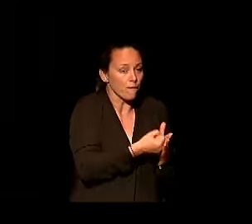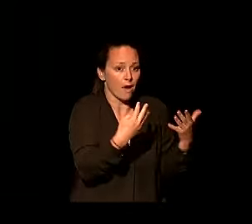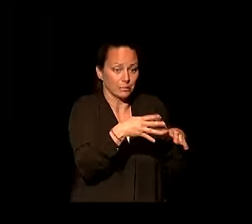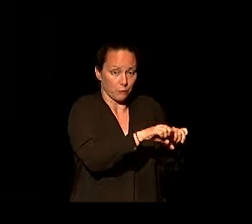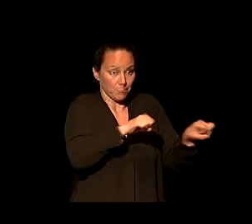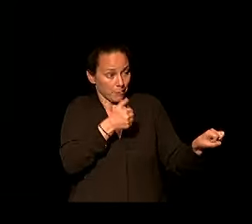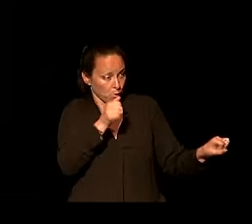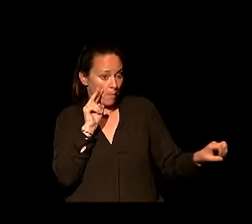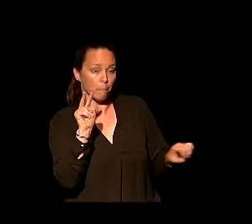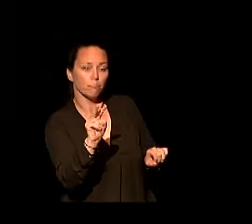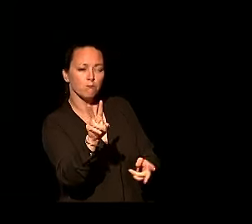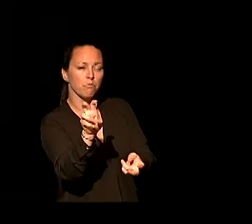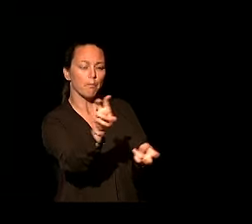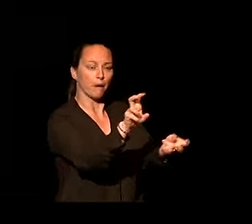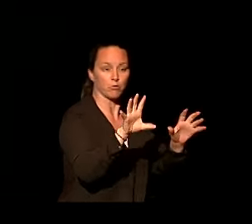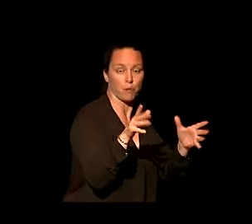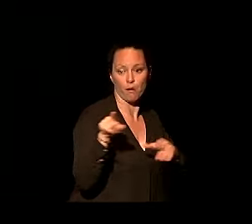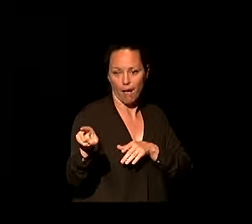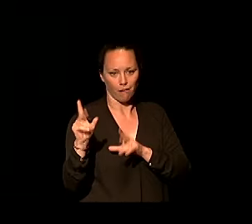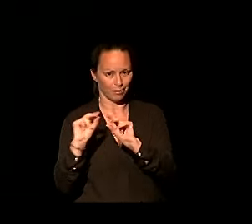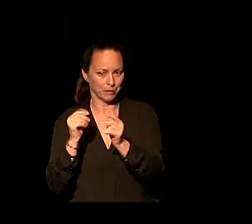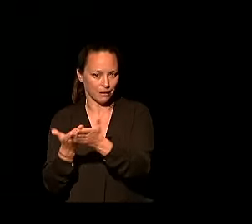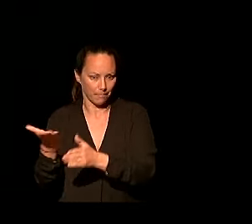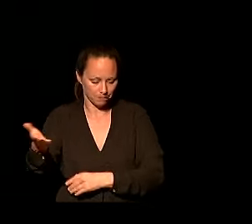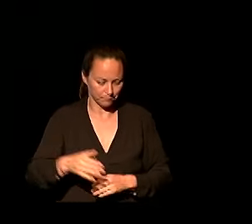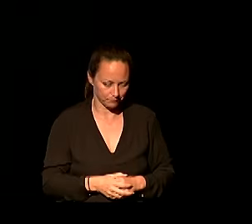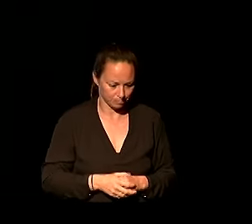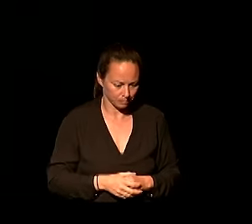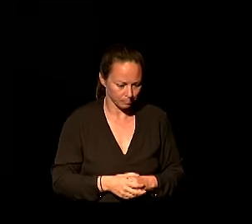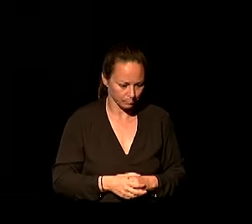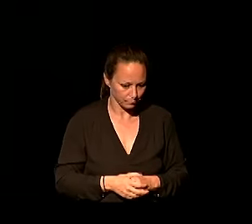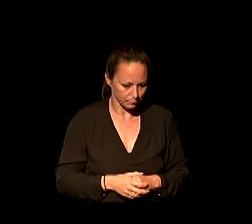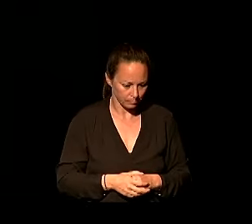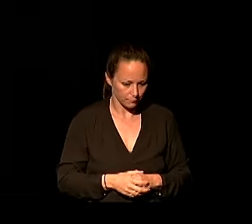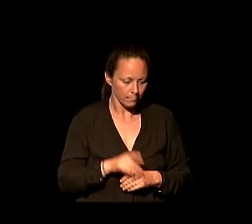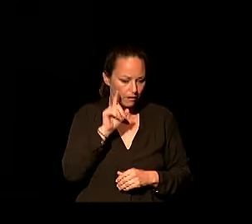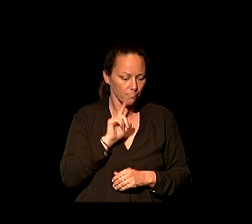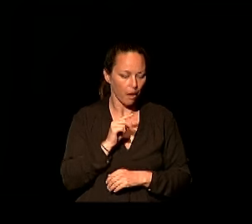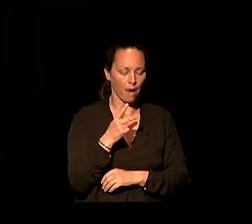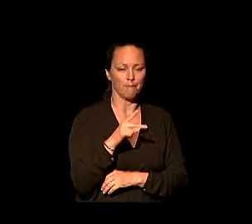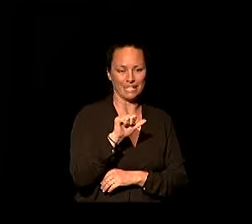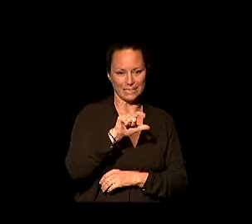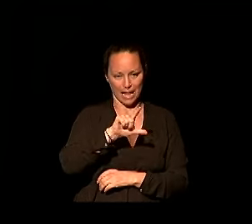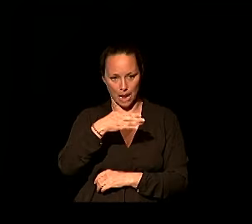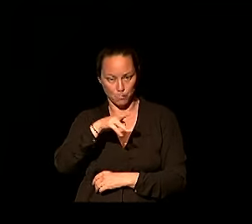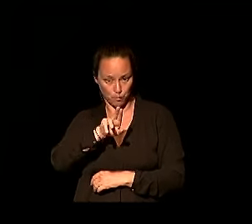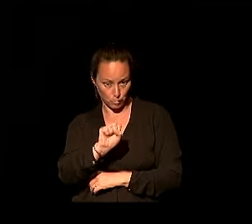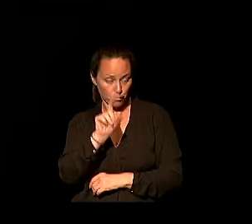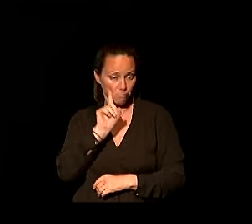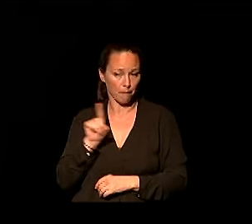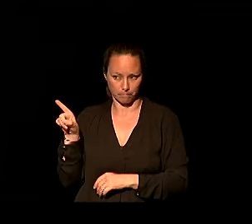siècle. Comment Nathalie Calmus, dont vous avez le nom juste ici, comment Nathalie